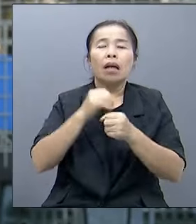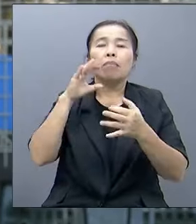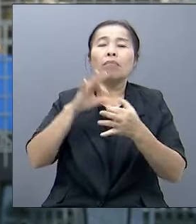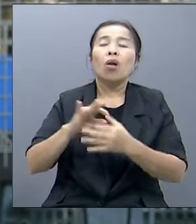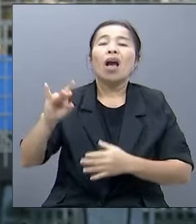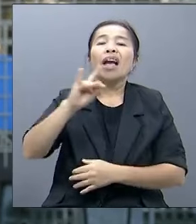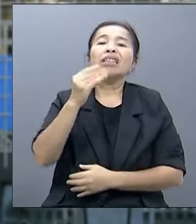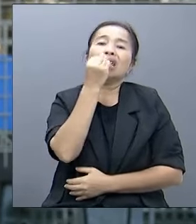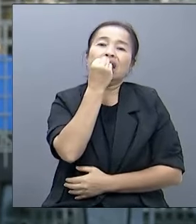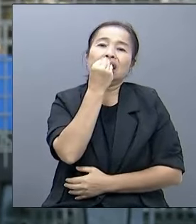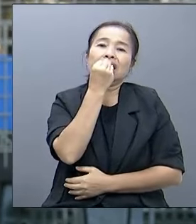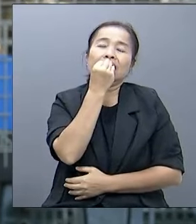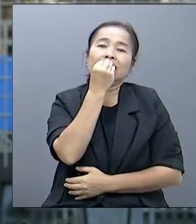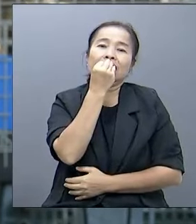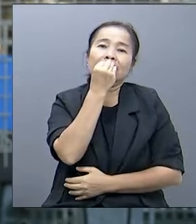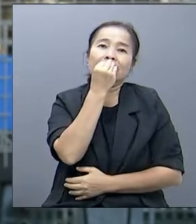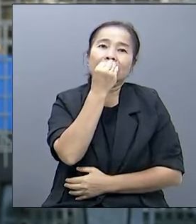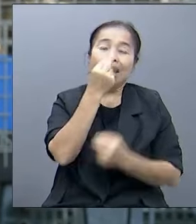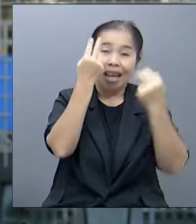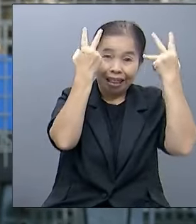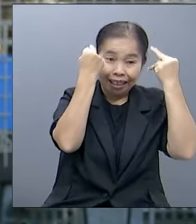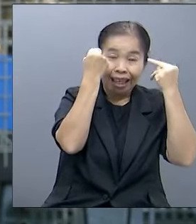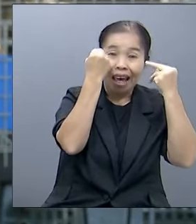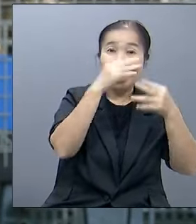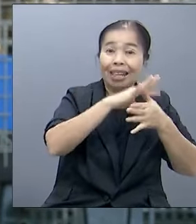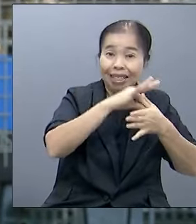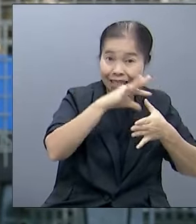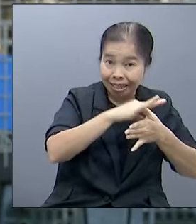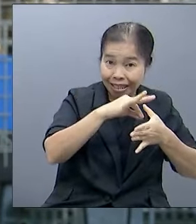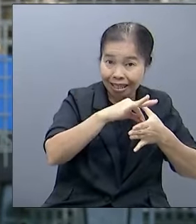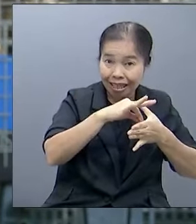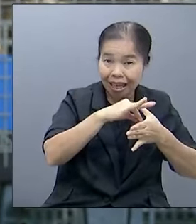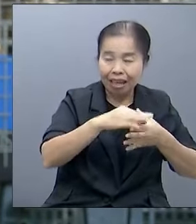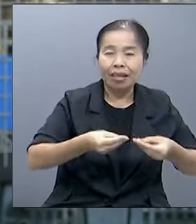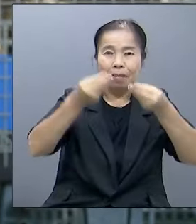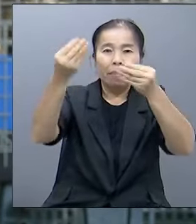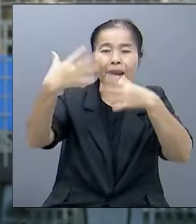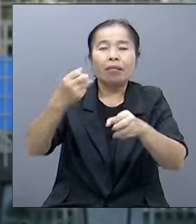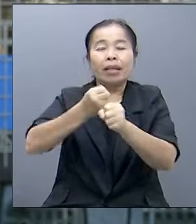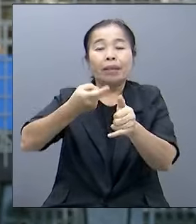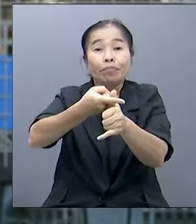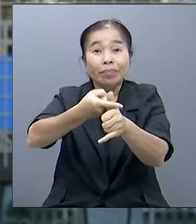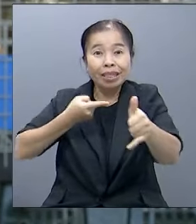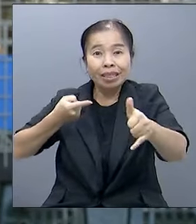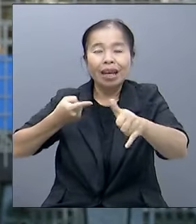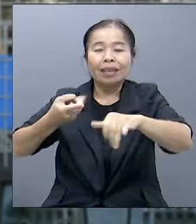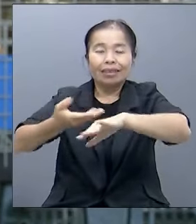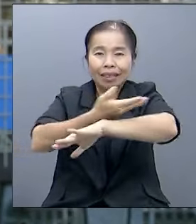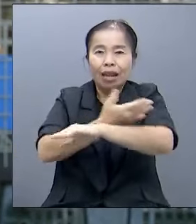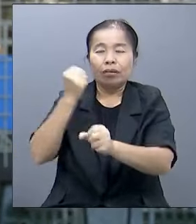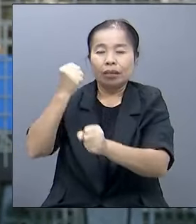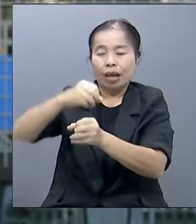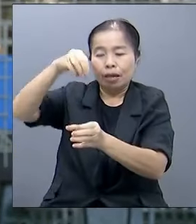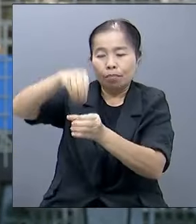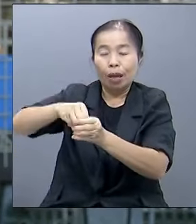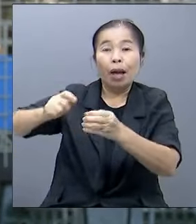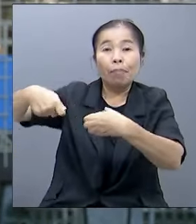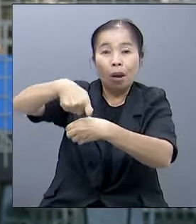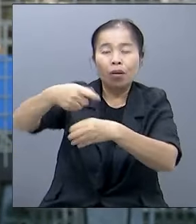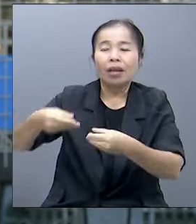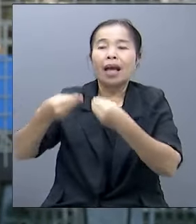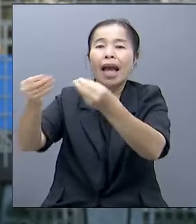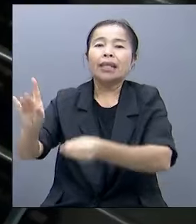ที่อย่างของเราที่เราดีลอยู่นะครับก็ตอนนี้ก็เอาไปเป็นอาหารสัตว์ที่แปรรูปลงบรรจุกระป๋องแล้วก็เตรียมที่จะ